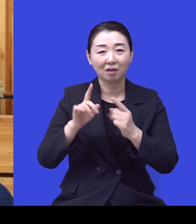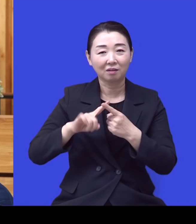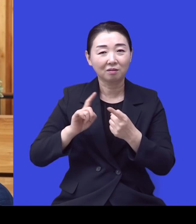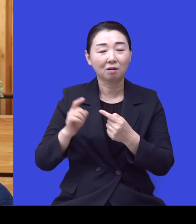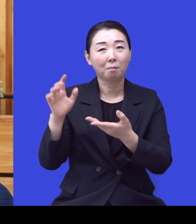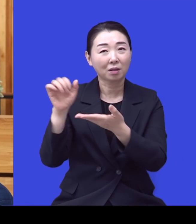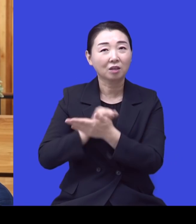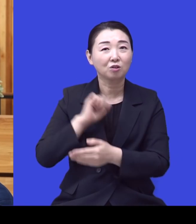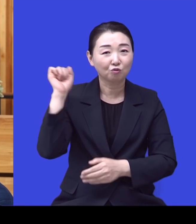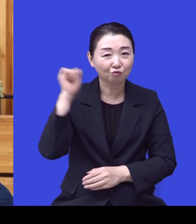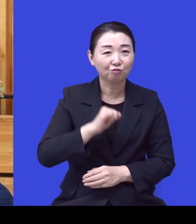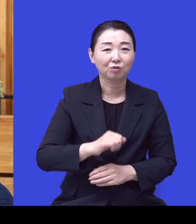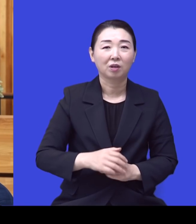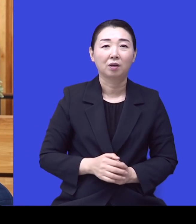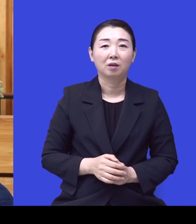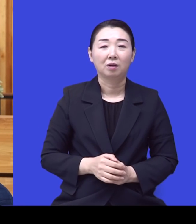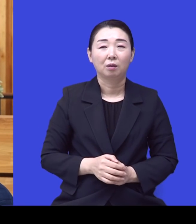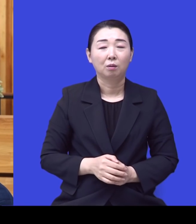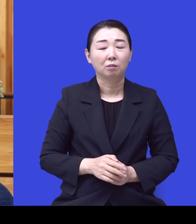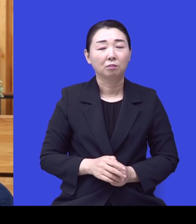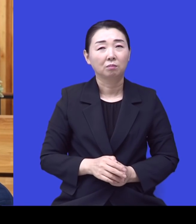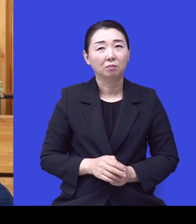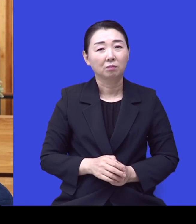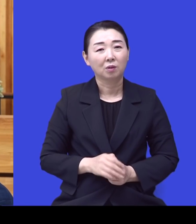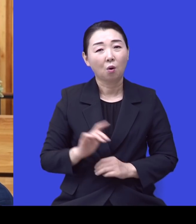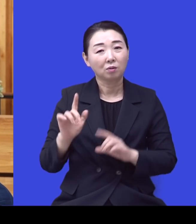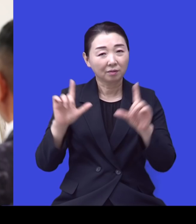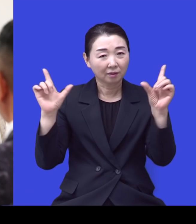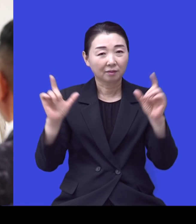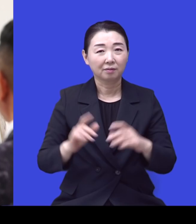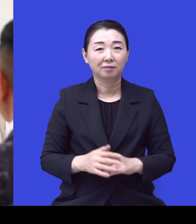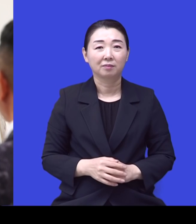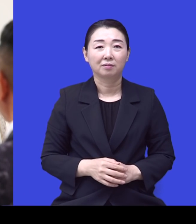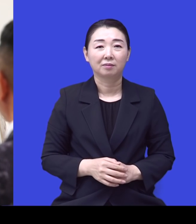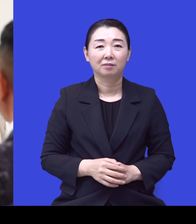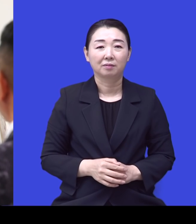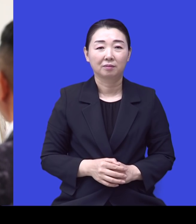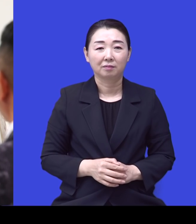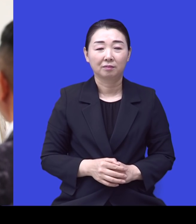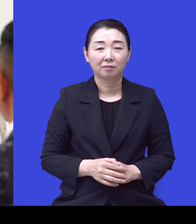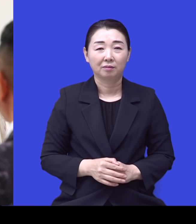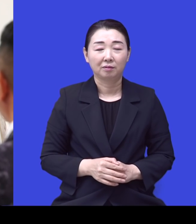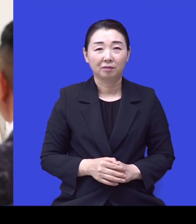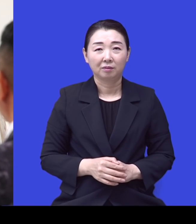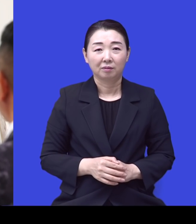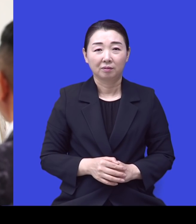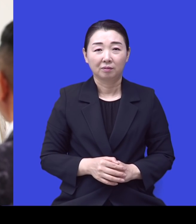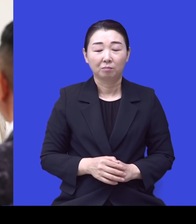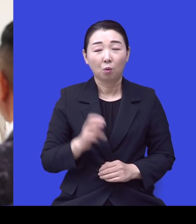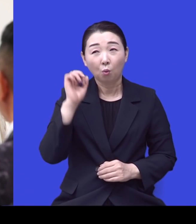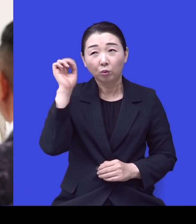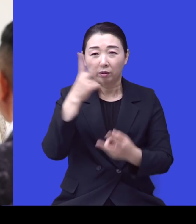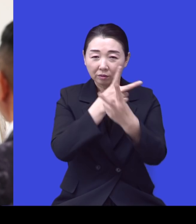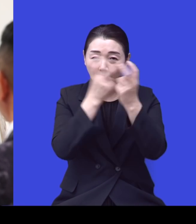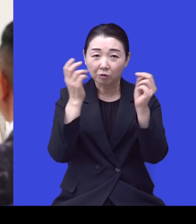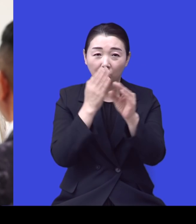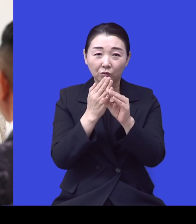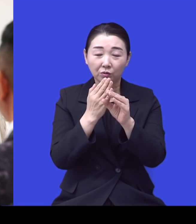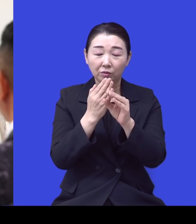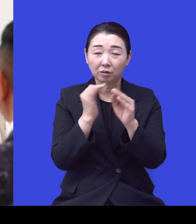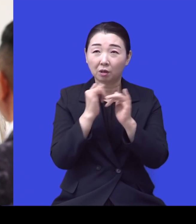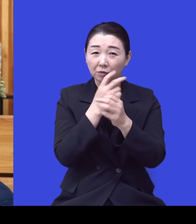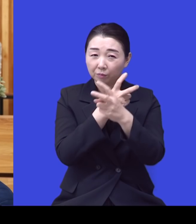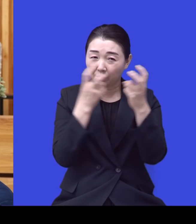예. 그런데 어느 날 며칠 됐는데 같이 이제 거기서 숙소에서 자고 있는데 사람이 자면 이렇게 누가 이렇게 옆에